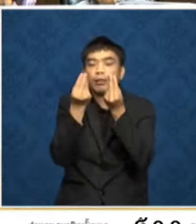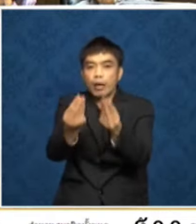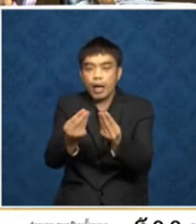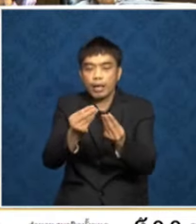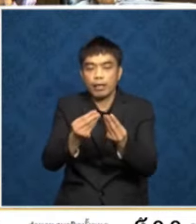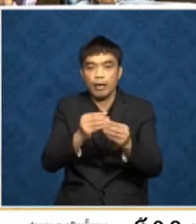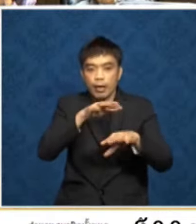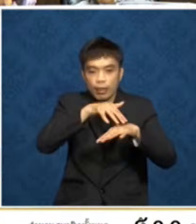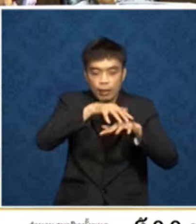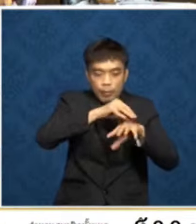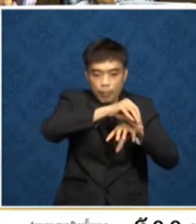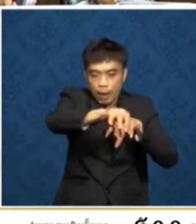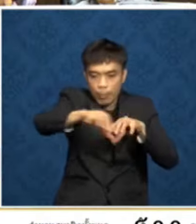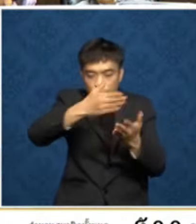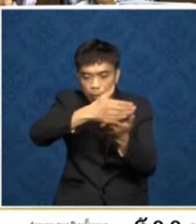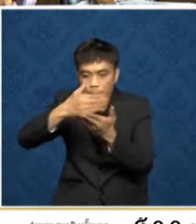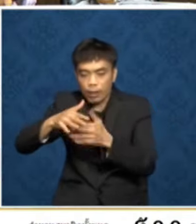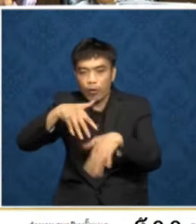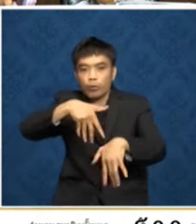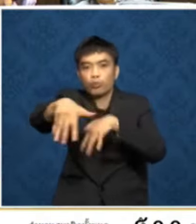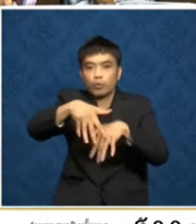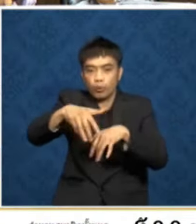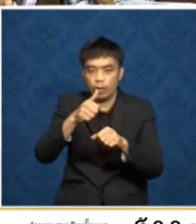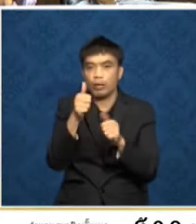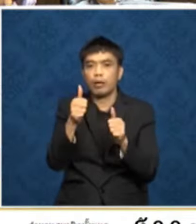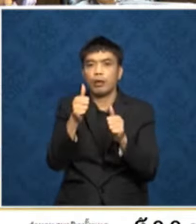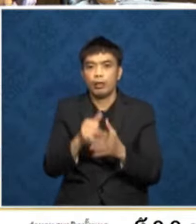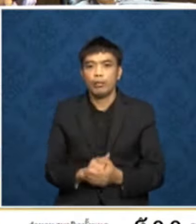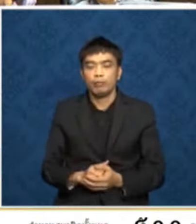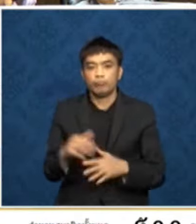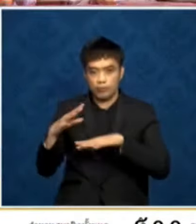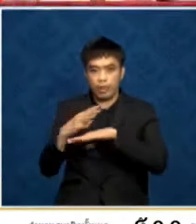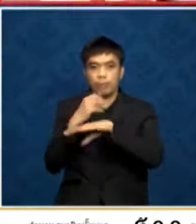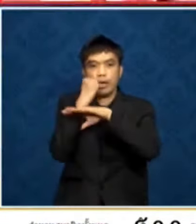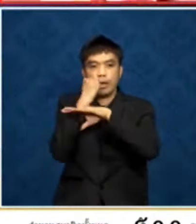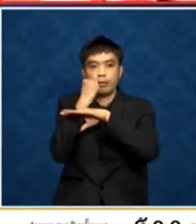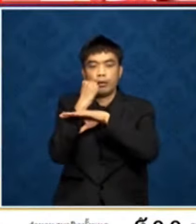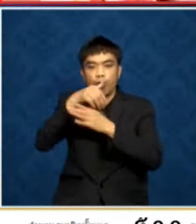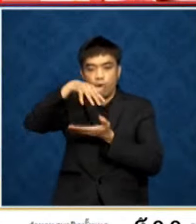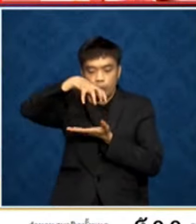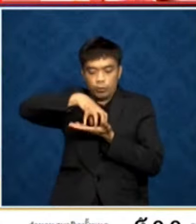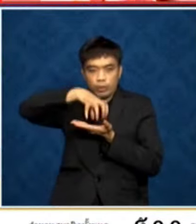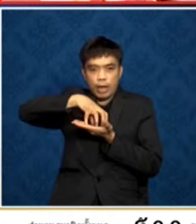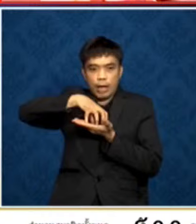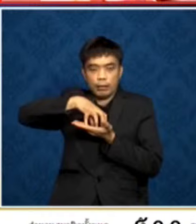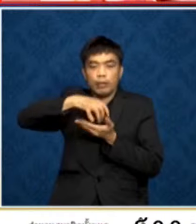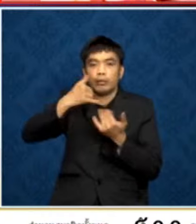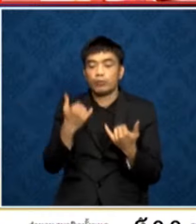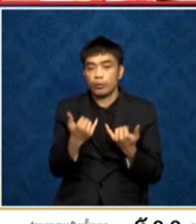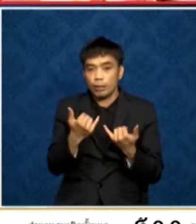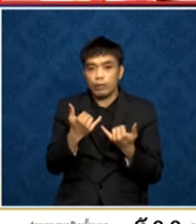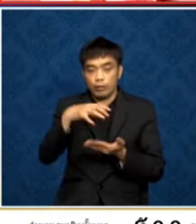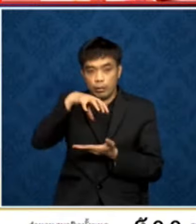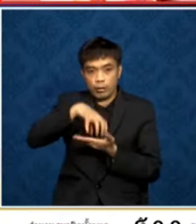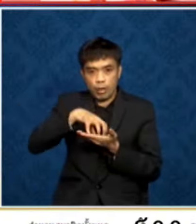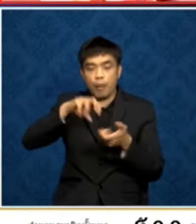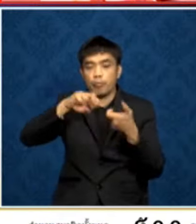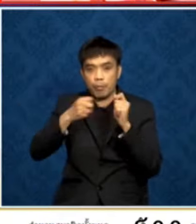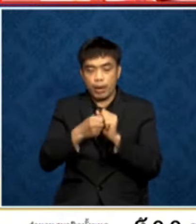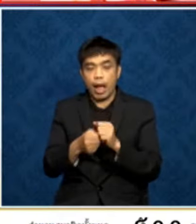สู่ท้องถิ่นสรุปนะคะปัญหาการรวมศูนย์อำนาจของส่วนกลางนำมาซึ่งปัญหา 3